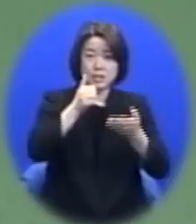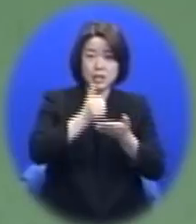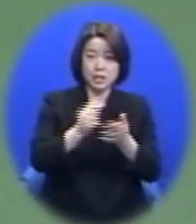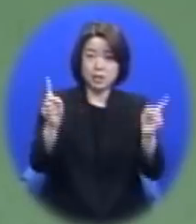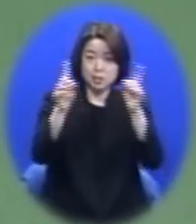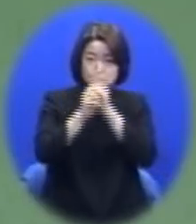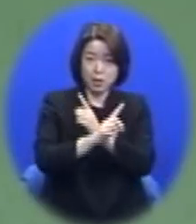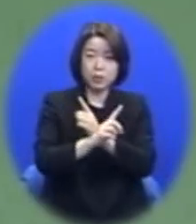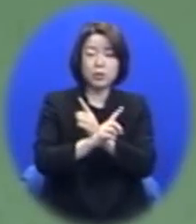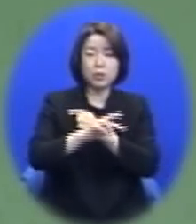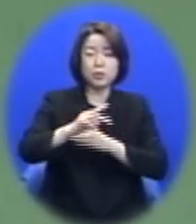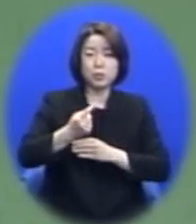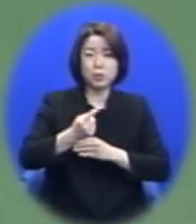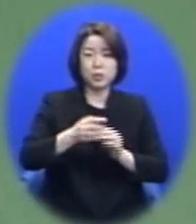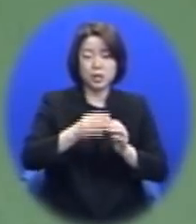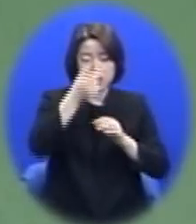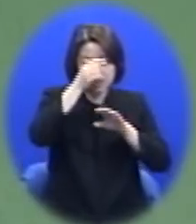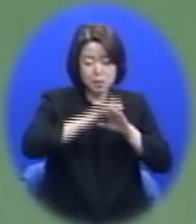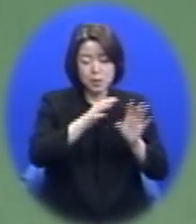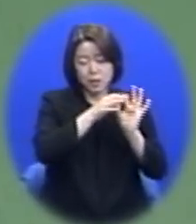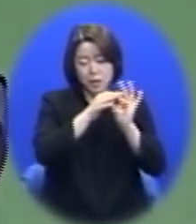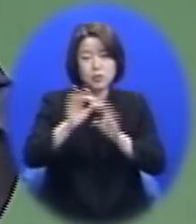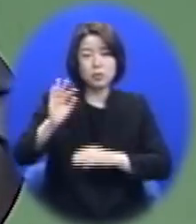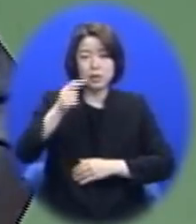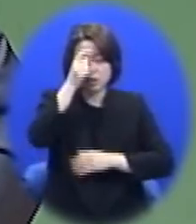되기를 여러분 기도해 주십시오.